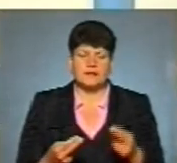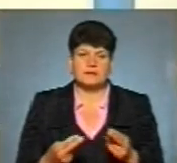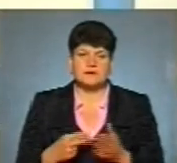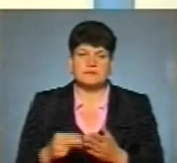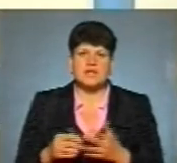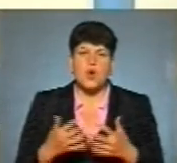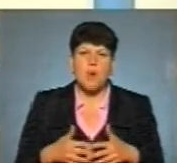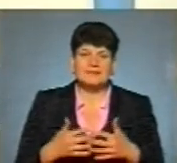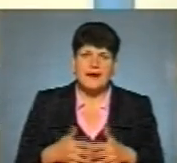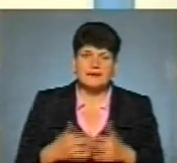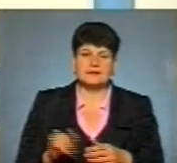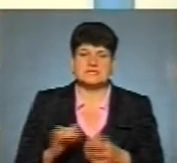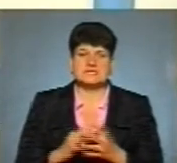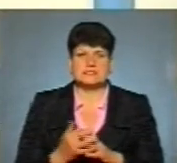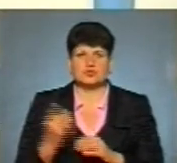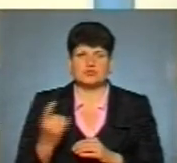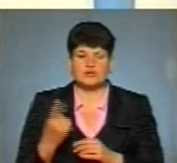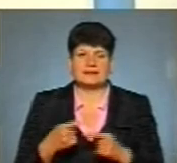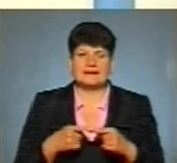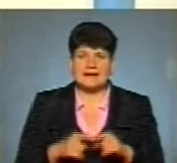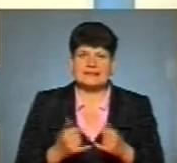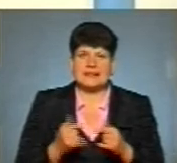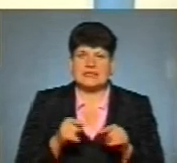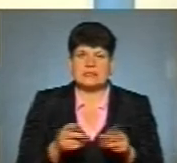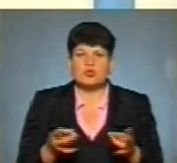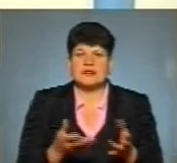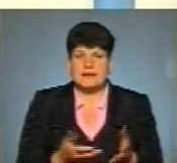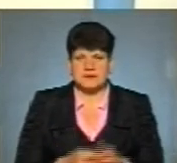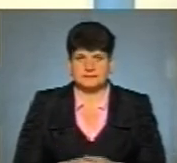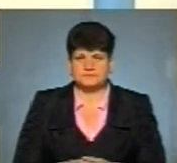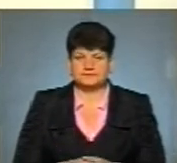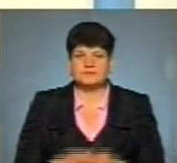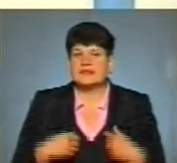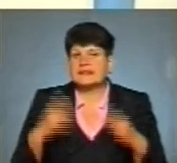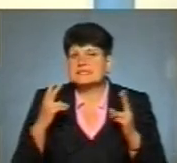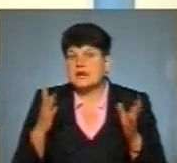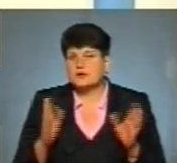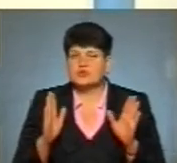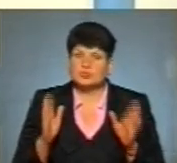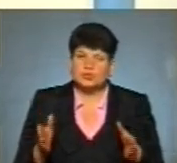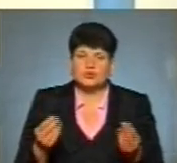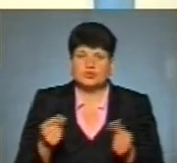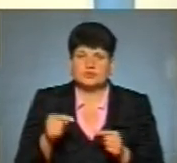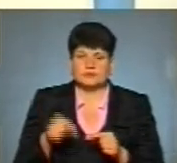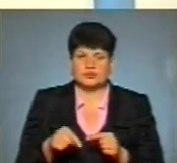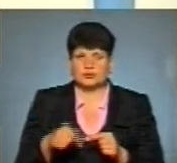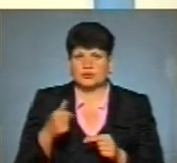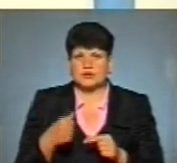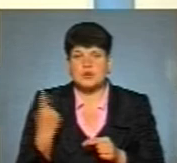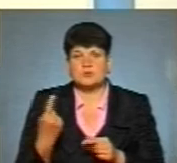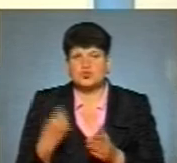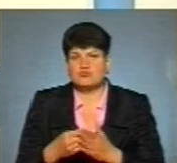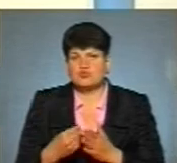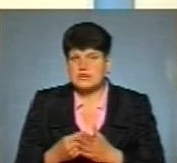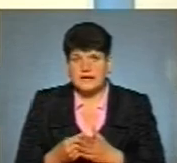придбаних обладнання і сільськогосподарської техніки для їх потреби. Не знаю, чи будуть кошти в поточному році з обласного